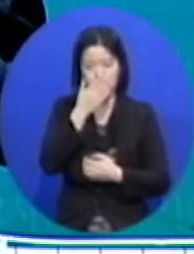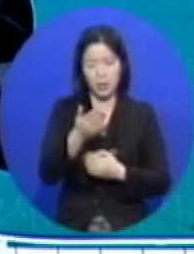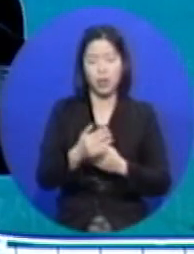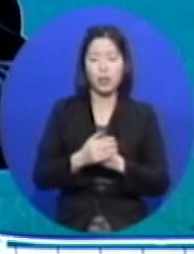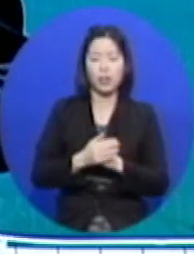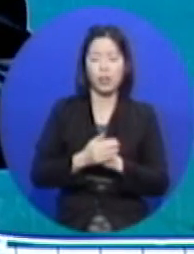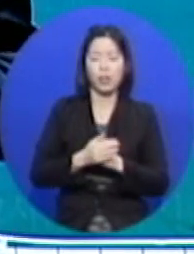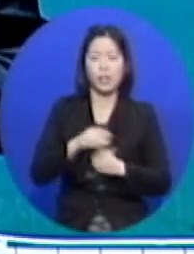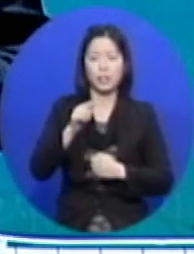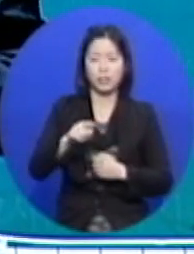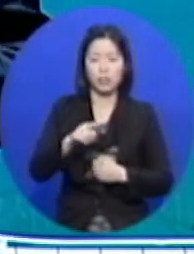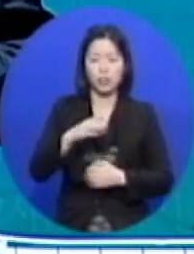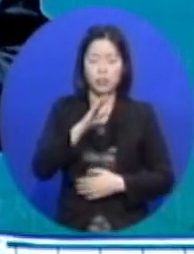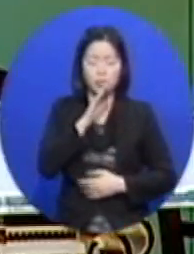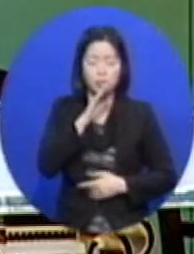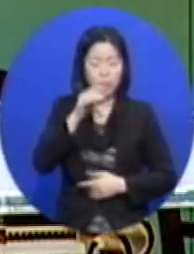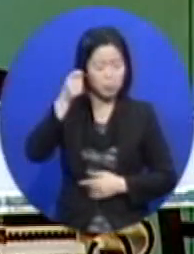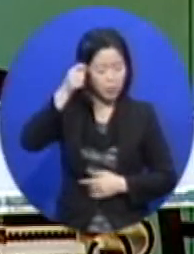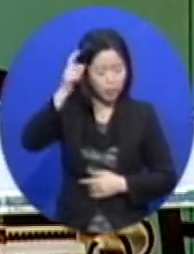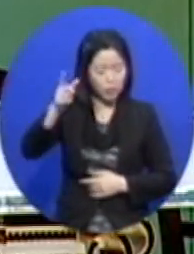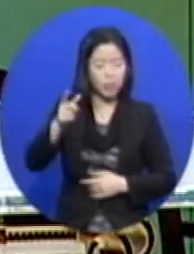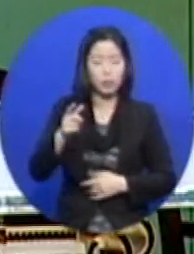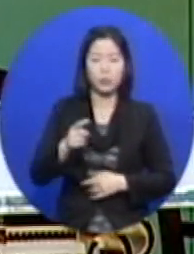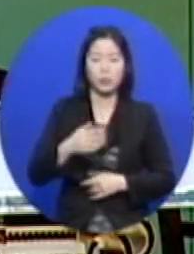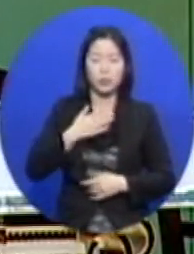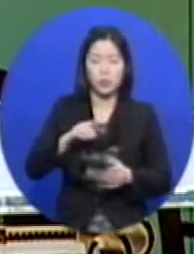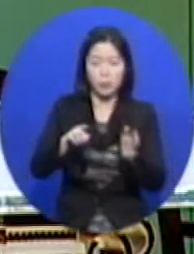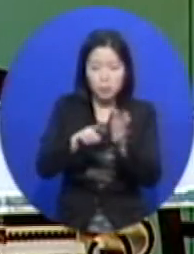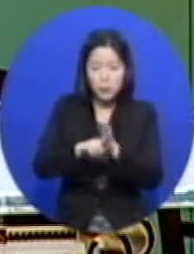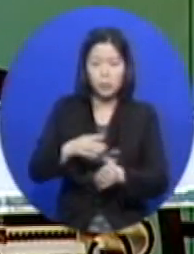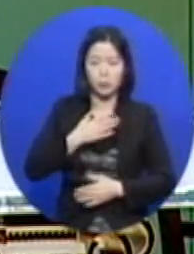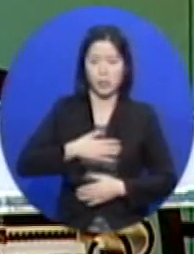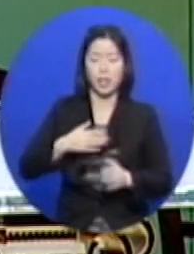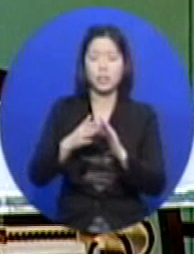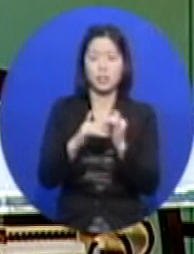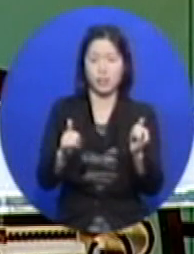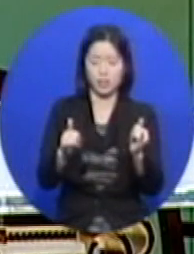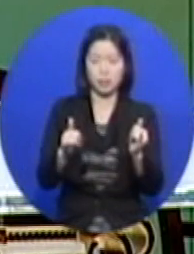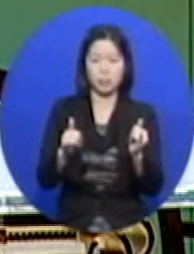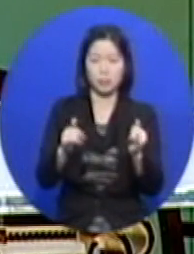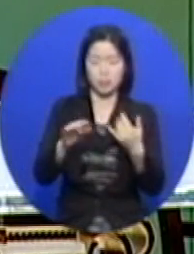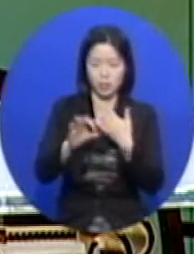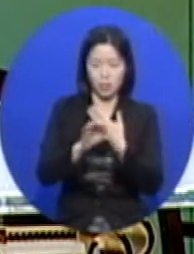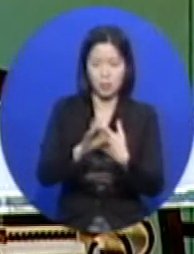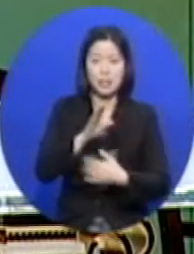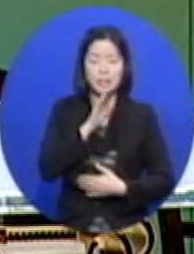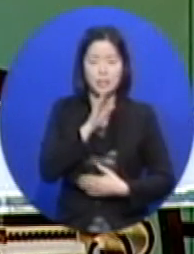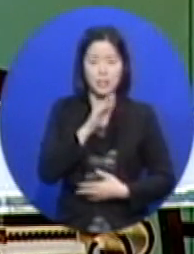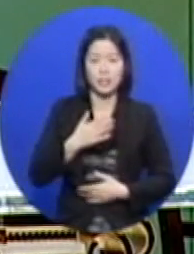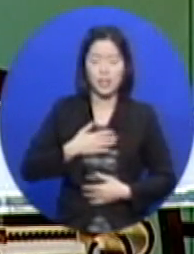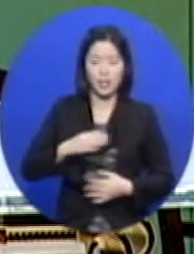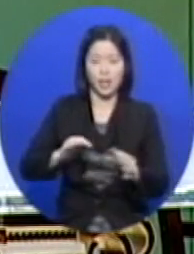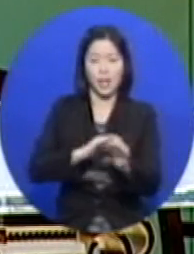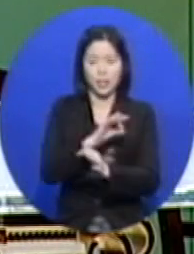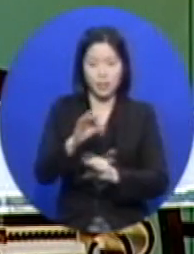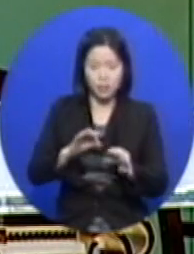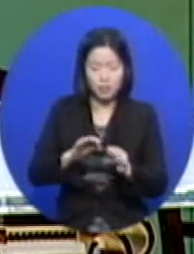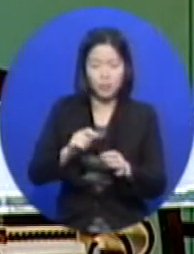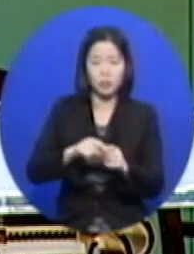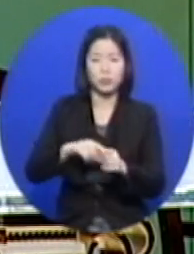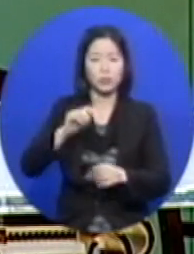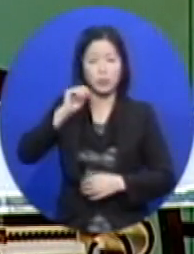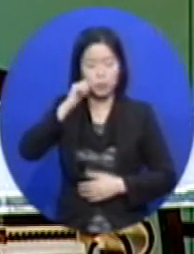그것을 정말 깨닫고 믿고 아는 사람이라면 사실 말입니다 좀 내가 경제적으로 어렵게 살고